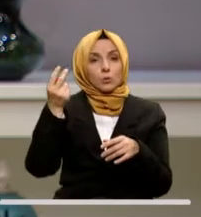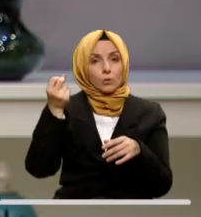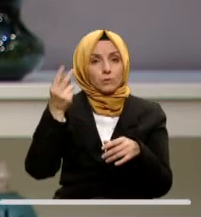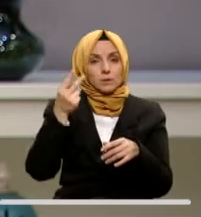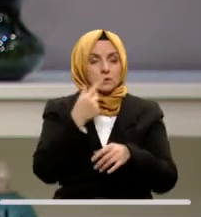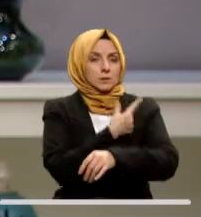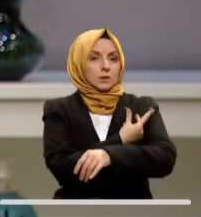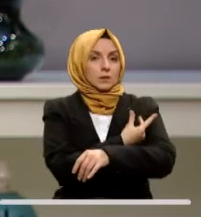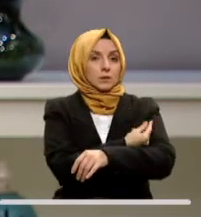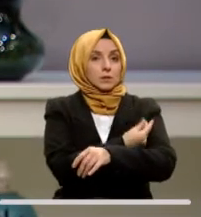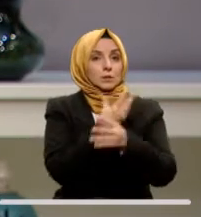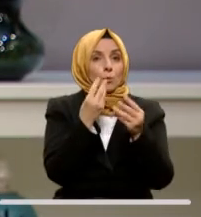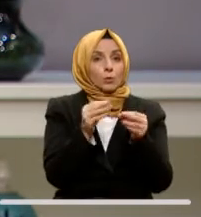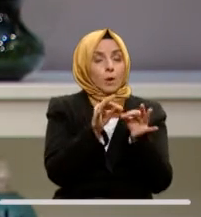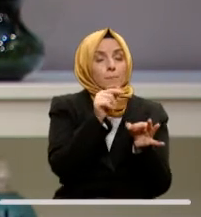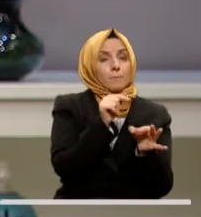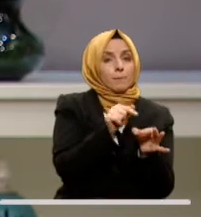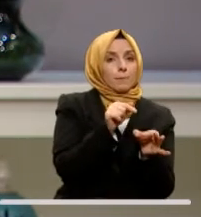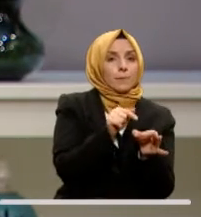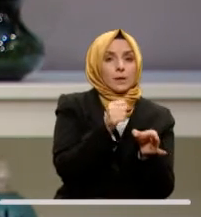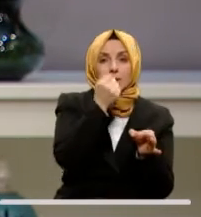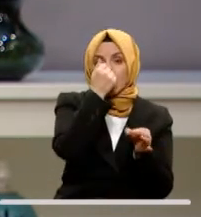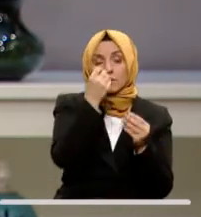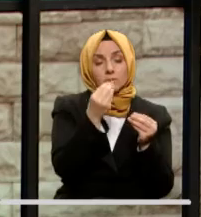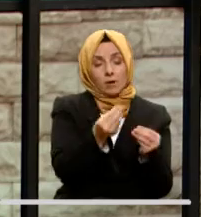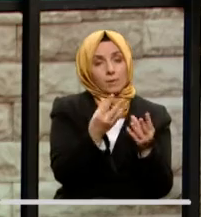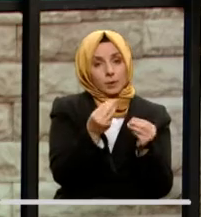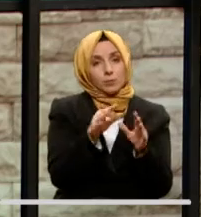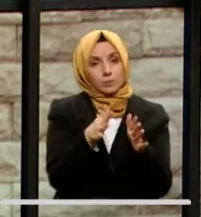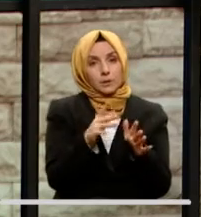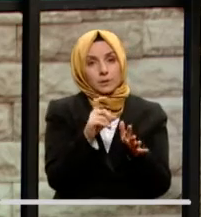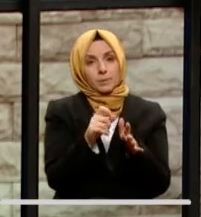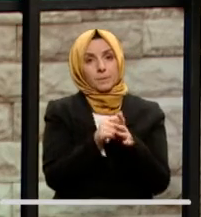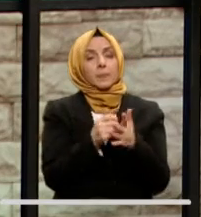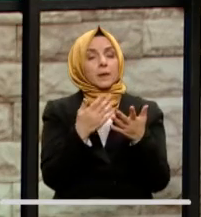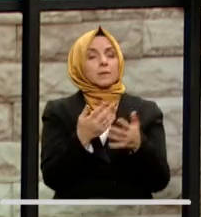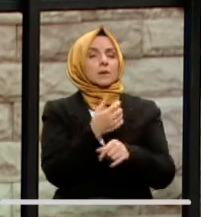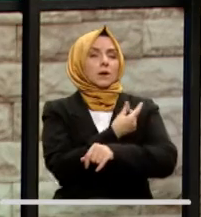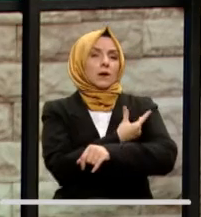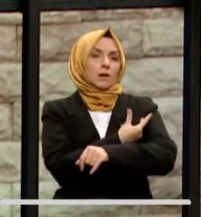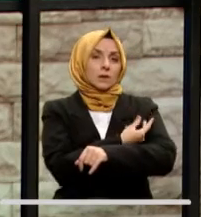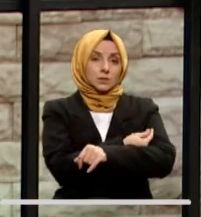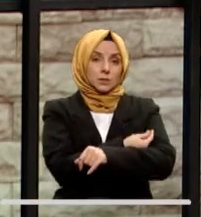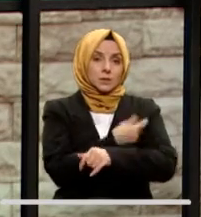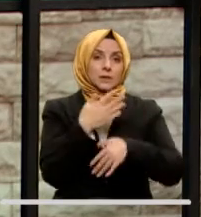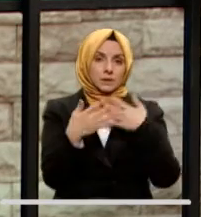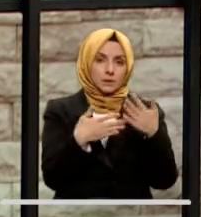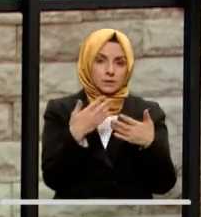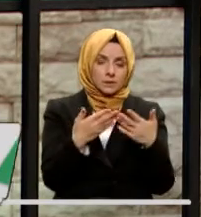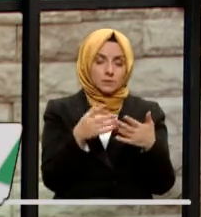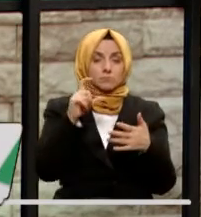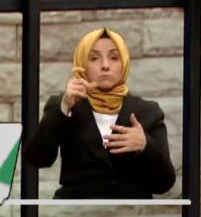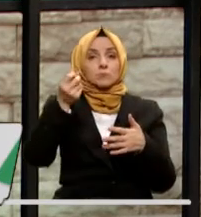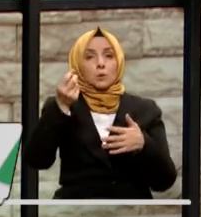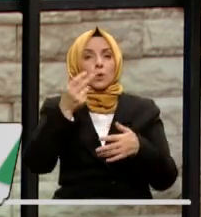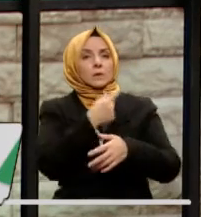bir süre geçmesi gerekiyor ya da kuvvet rahatsızlığı hastalığı geçiren kuvvet aşılarda bahsedeyim mi komutası veya diğer aşılar